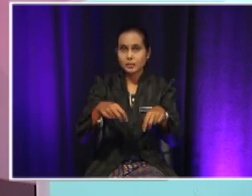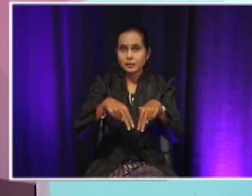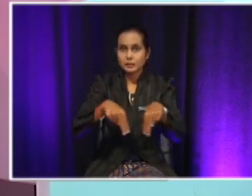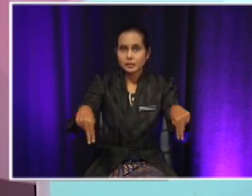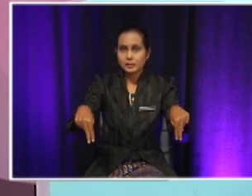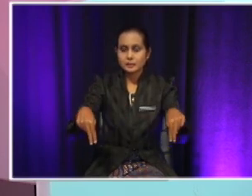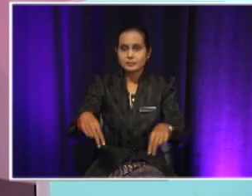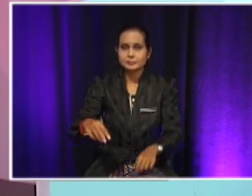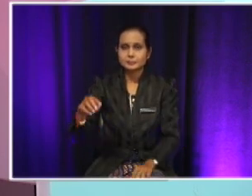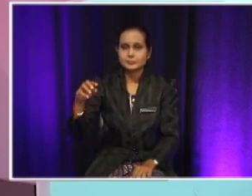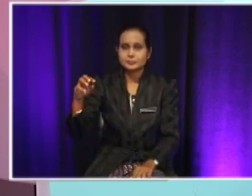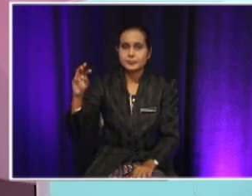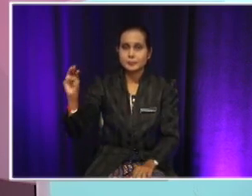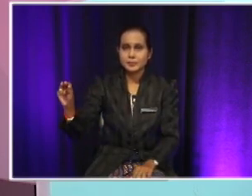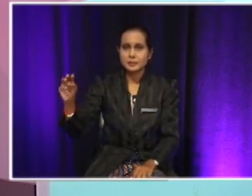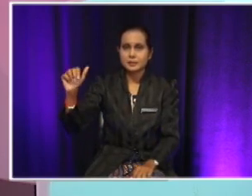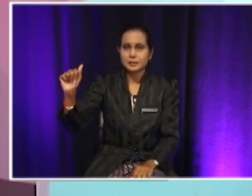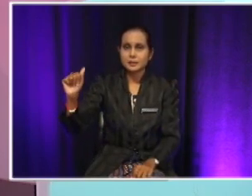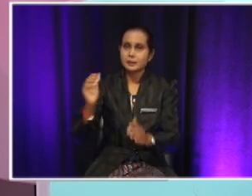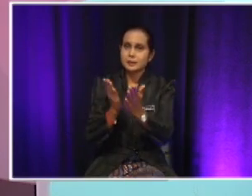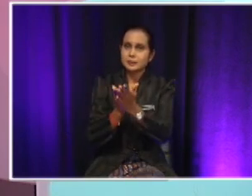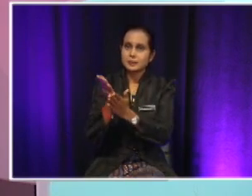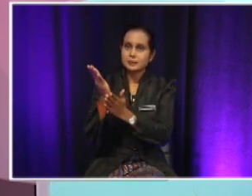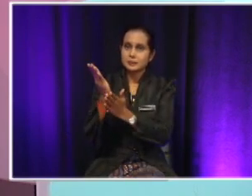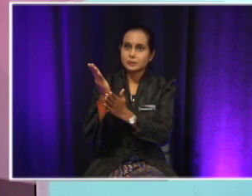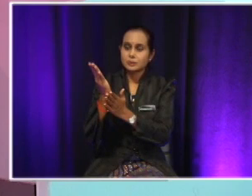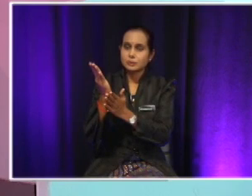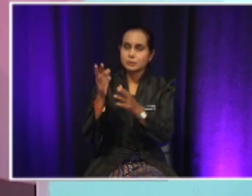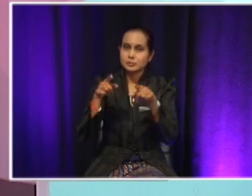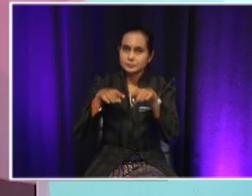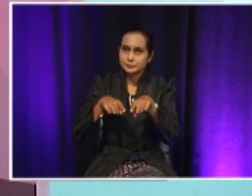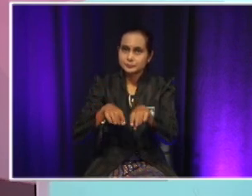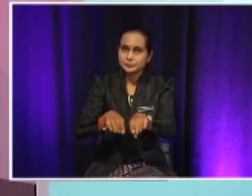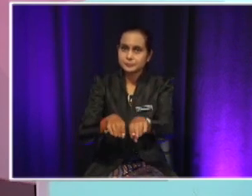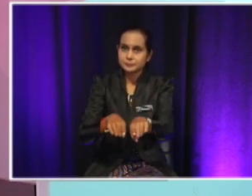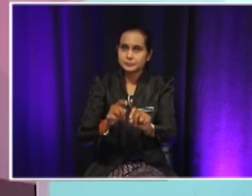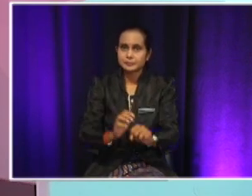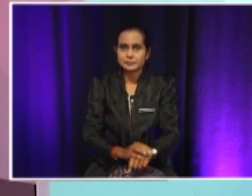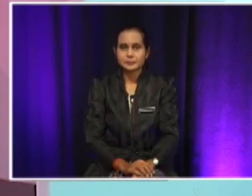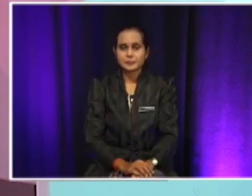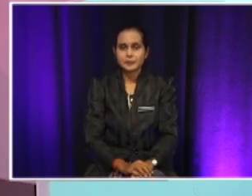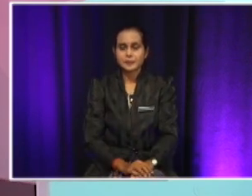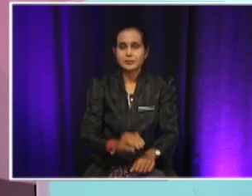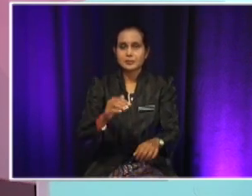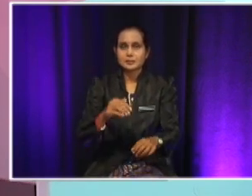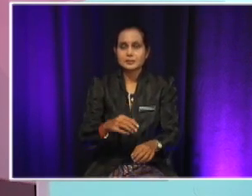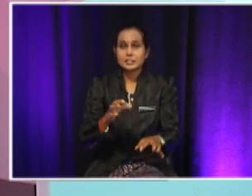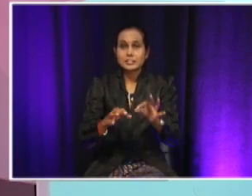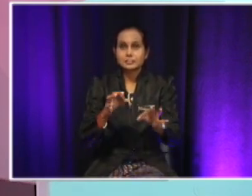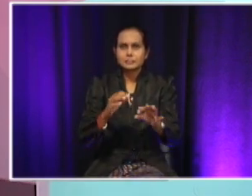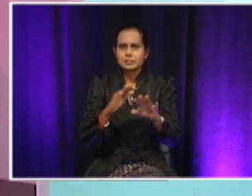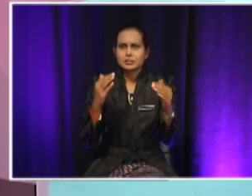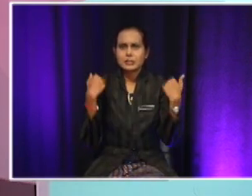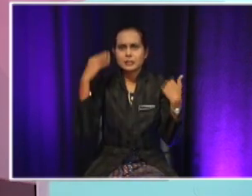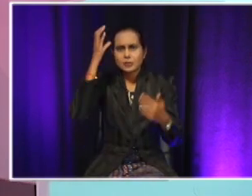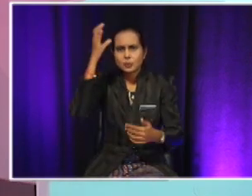lita A, meter A ni kita terus secara selari. Okey, kat sini kalau konsep dalam kepala kita tak ada bahawa